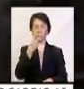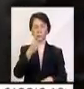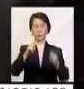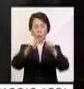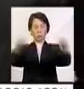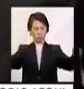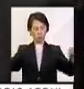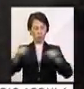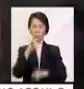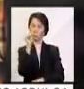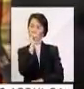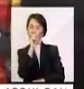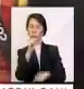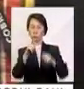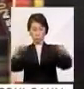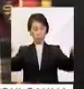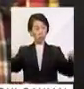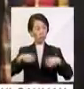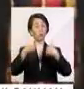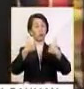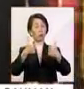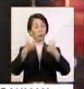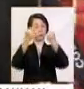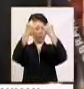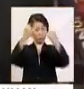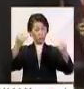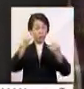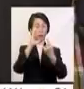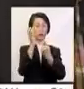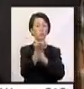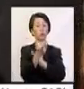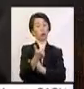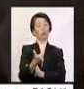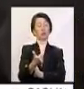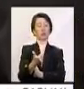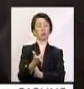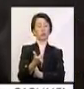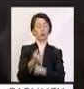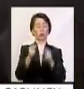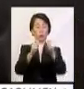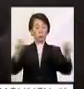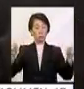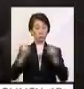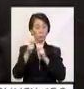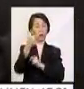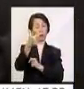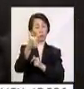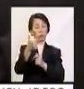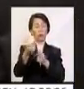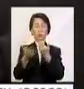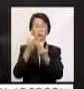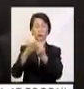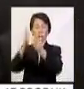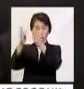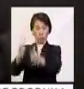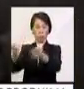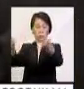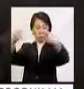tempat. Yalah, Istana Budaya je dah. Memanglah tempat elok, mudah orang